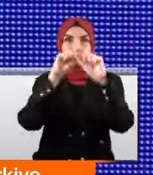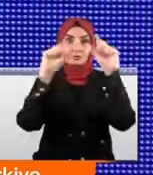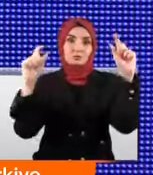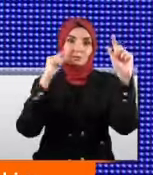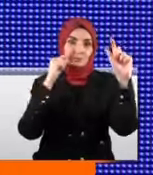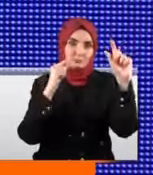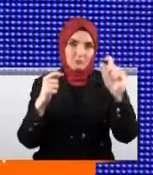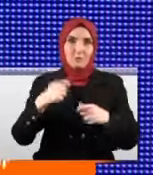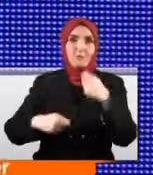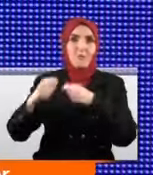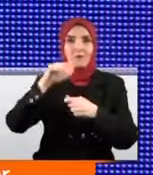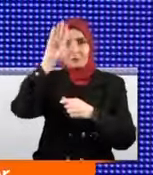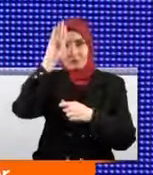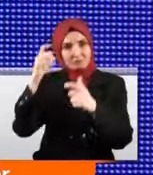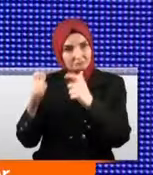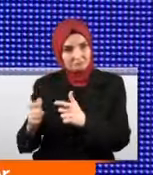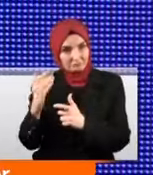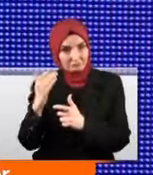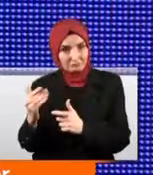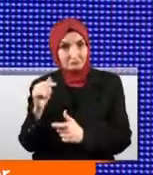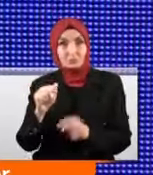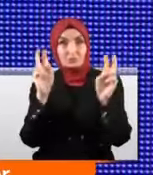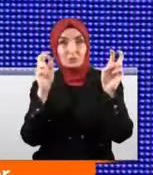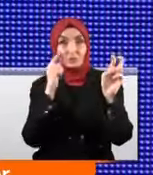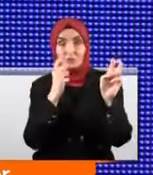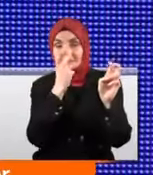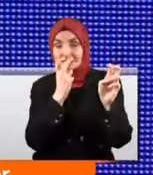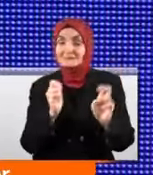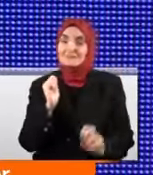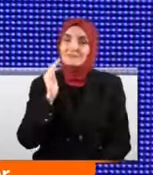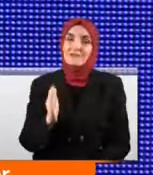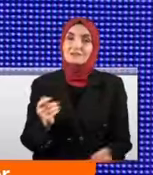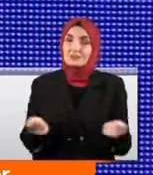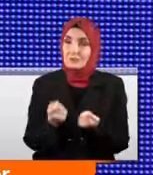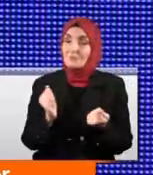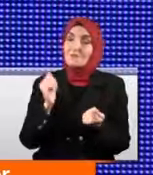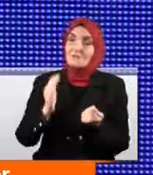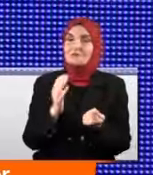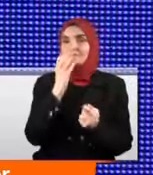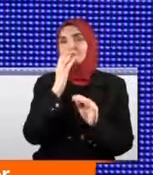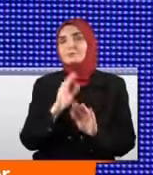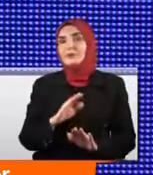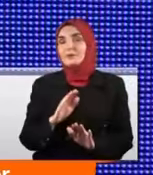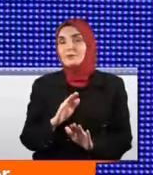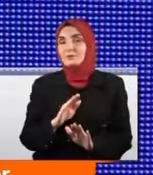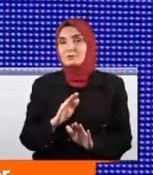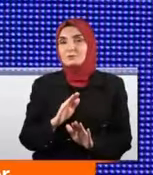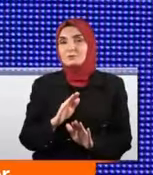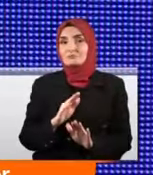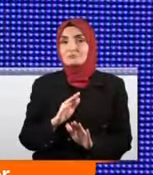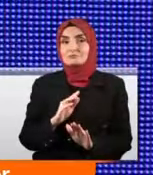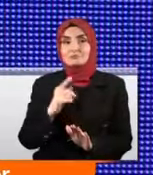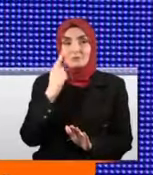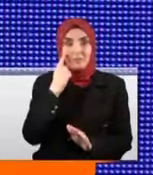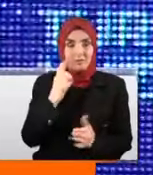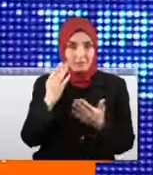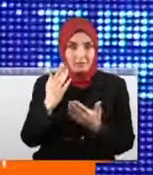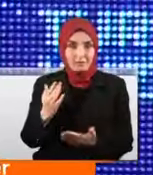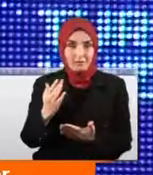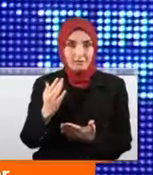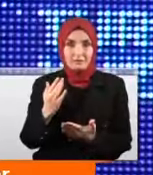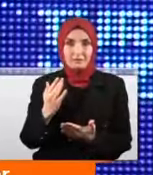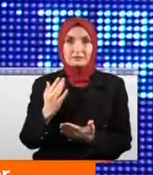İstanbul'dan bu konuda daha fazla hassasiyet ve çaba göstermelerini bekliyoruz. Devletimizin tüm imkanlarının